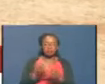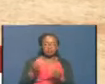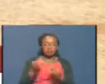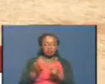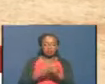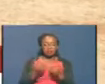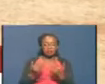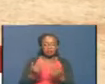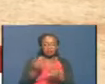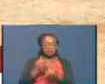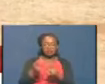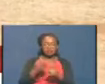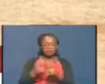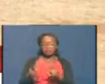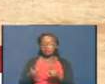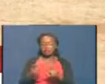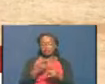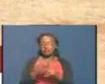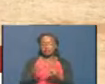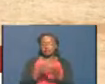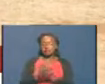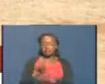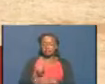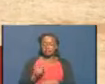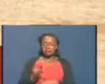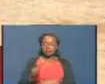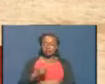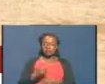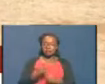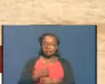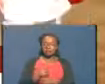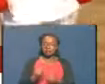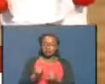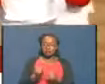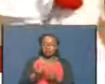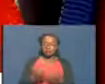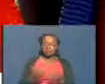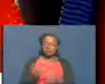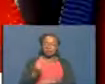ana hiyo uwezo, lakini kupitia yeye amefanya huyo mtoto hata aende shule.